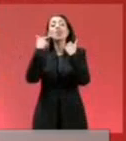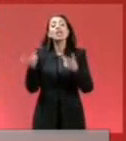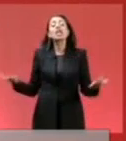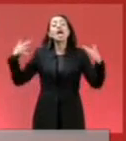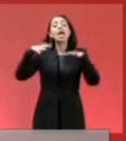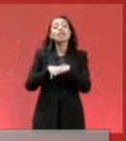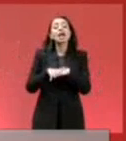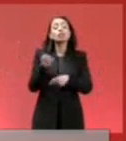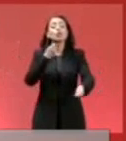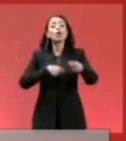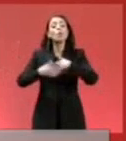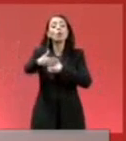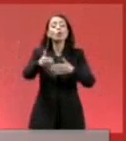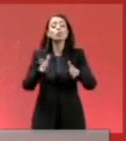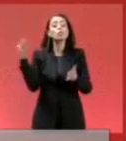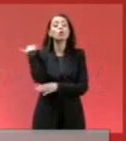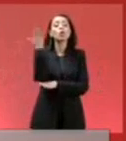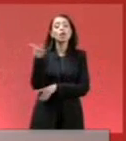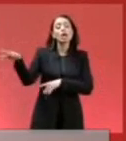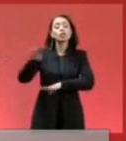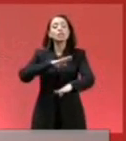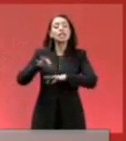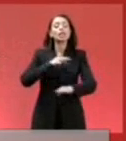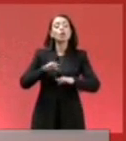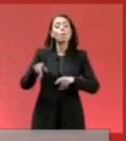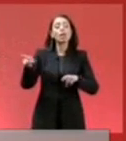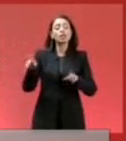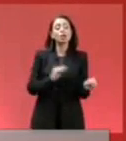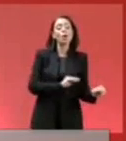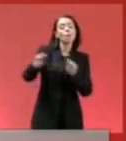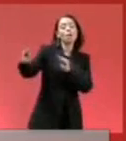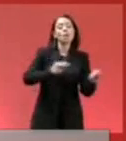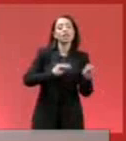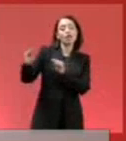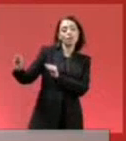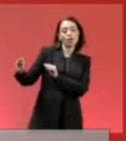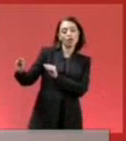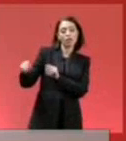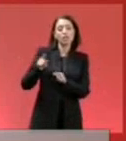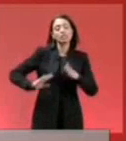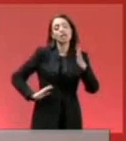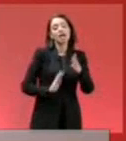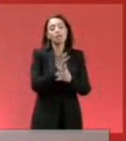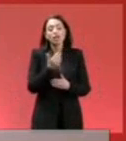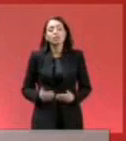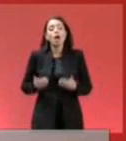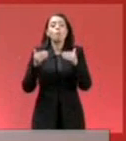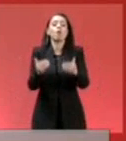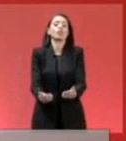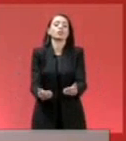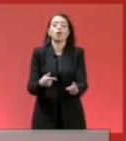το εμπορικό τμήμα του λιμανιού στο στρατηγικό πλαίσιο επενδύσεων μεταφορών, εμποδίζοντας την ανάπτυξη ολόκληρης της